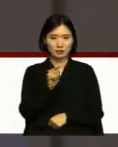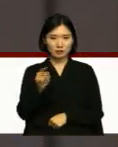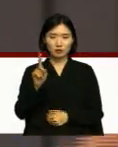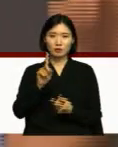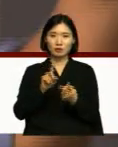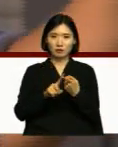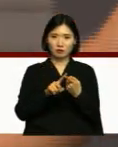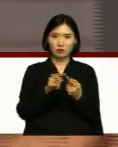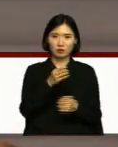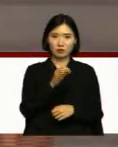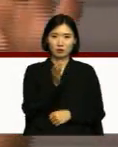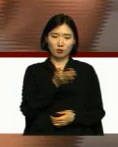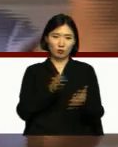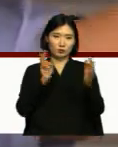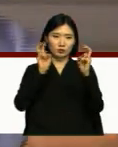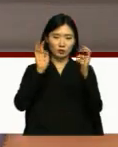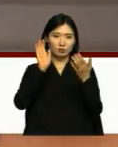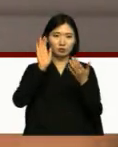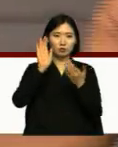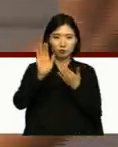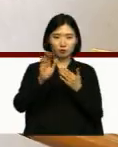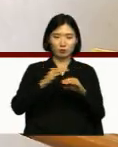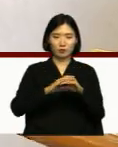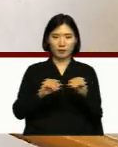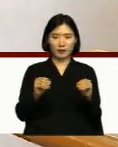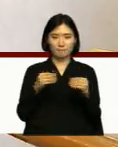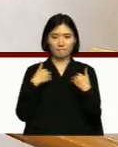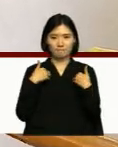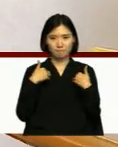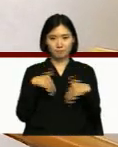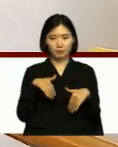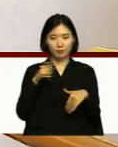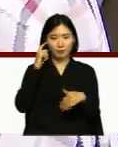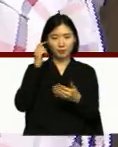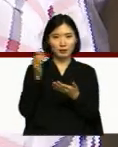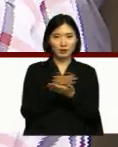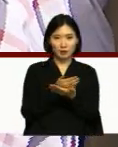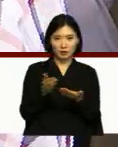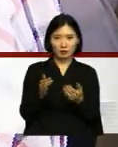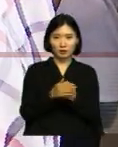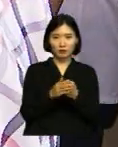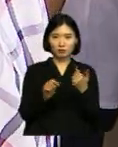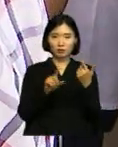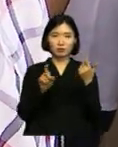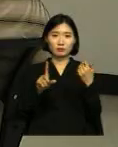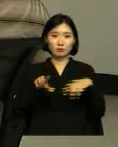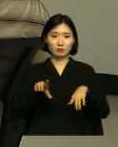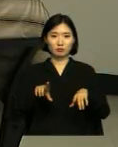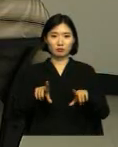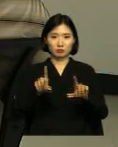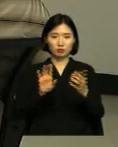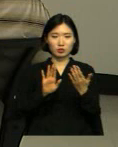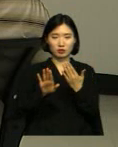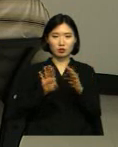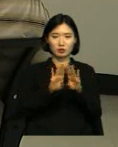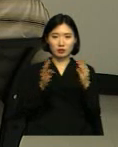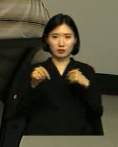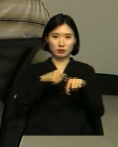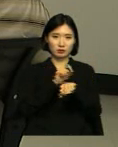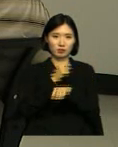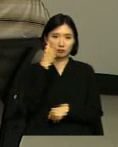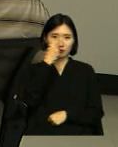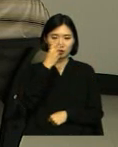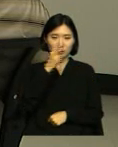양평 공사의 사후 조치가 미흡하다고 판단하고 있습니다 따라서 다음달 12일부터 열리는 행정사무감사 에는